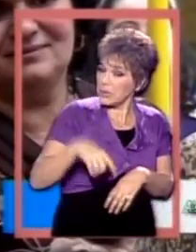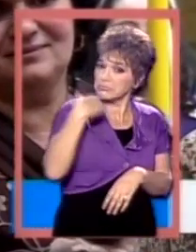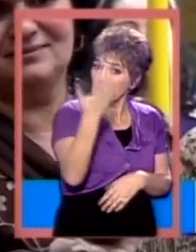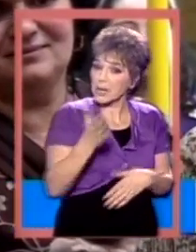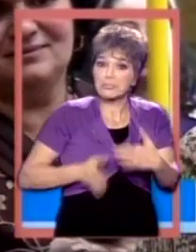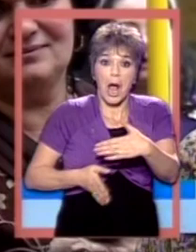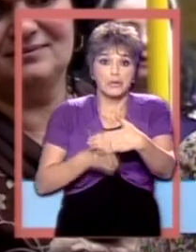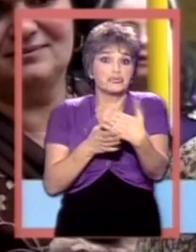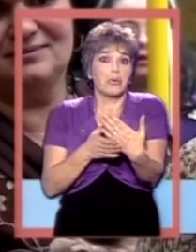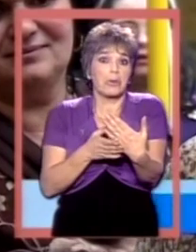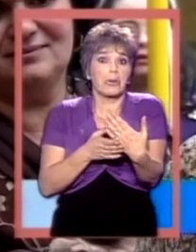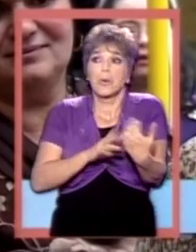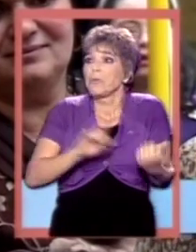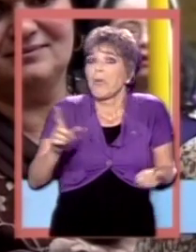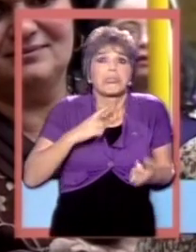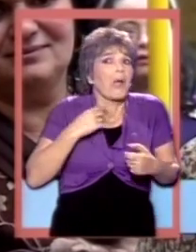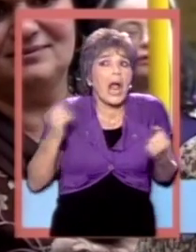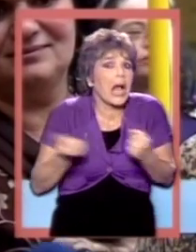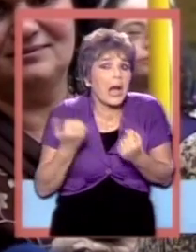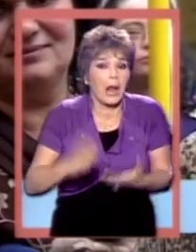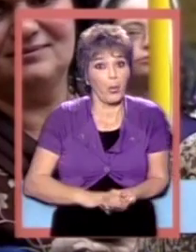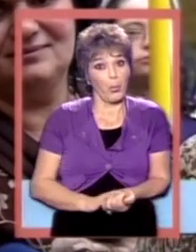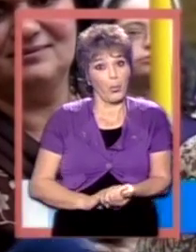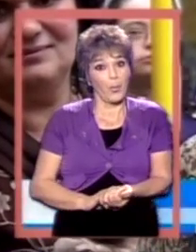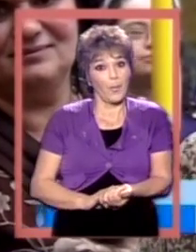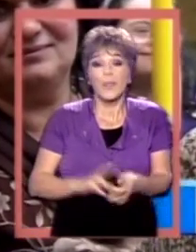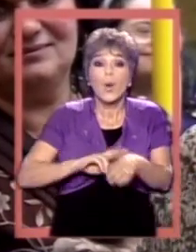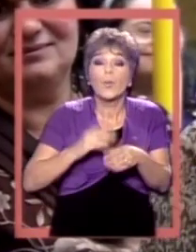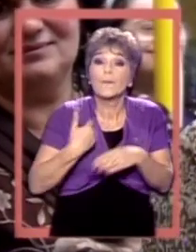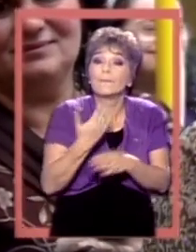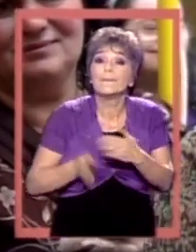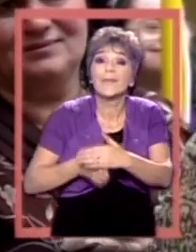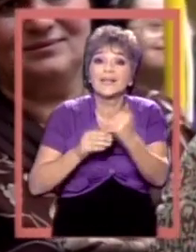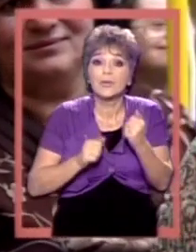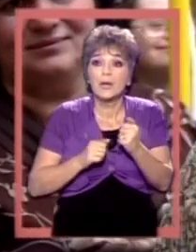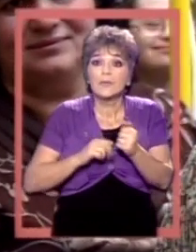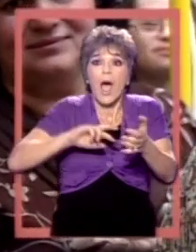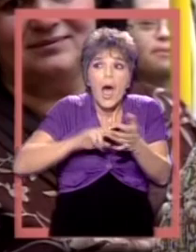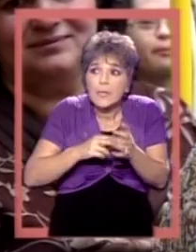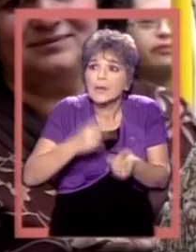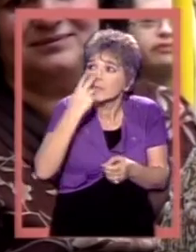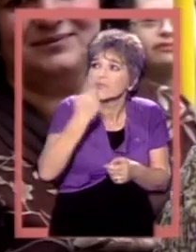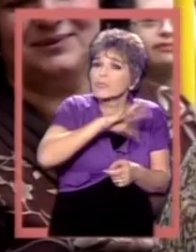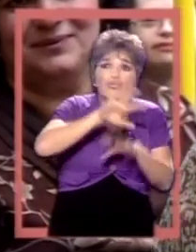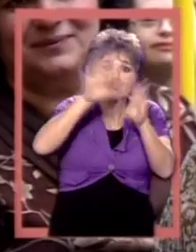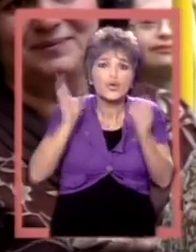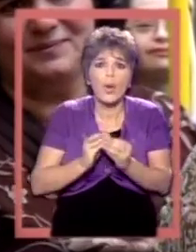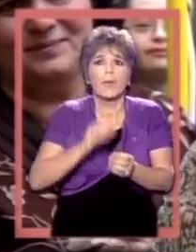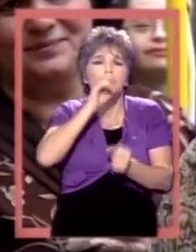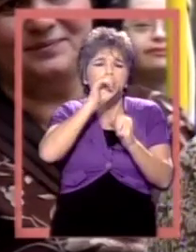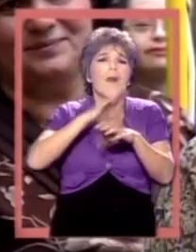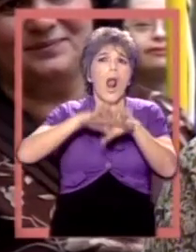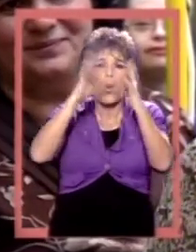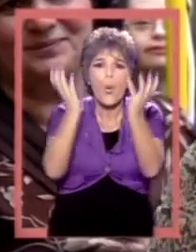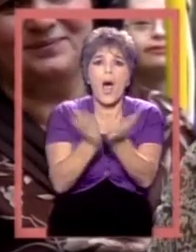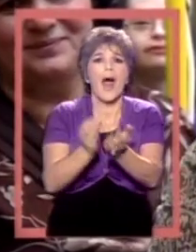ajutat, n-a fost dificil deloc. Cu ce ai ajutat? Mi-am pregătit tot ce este aici. Am umflat